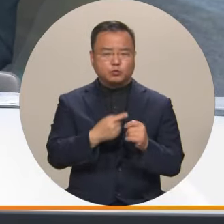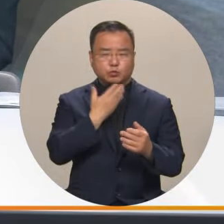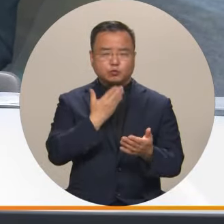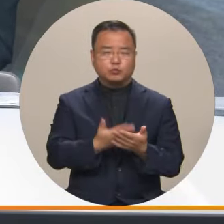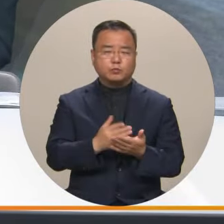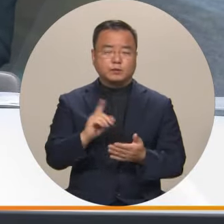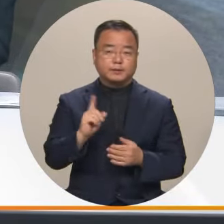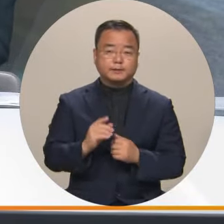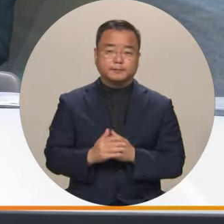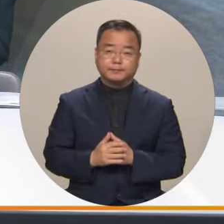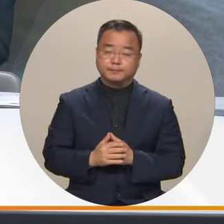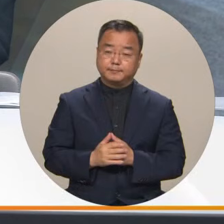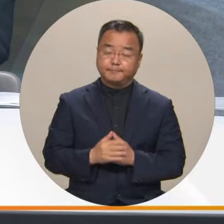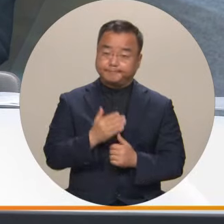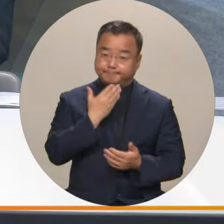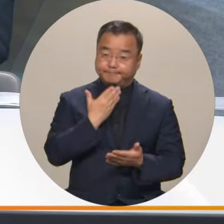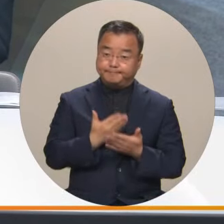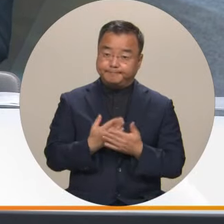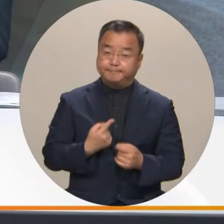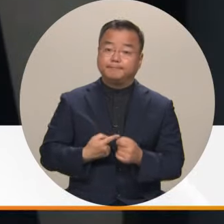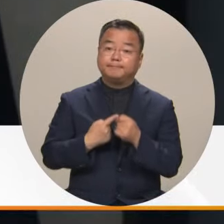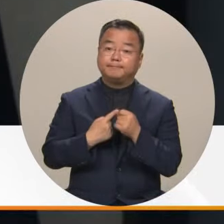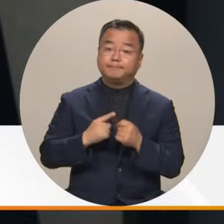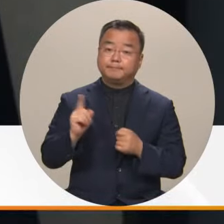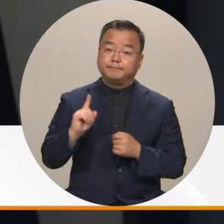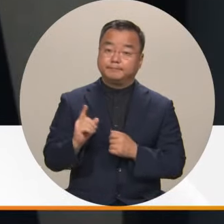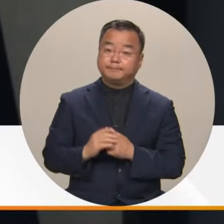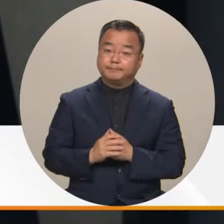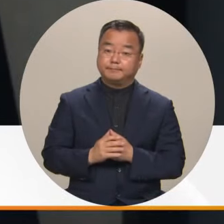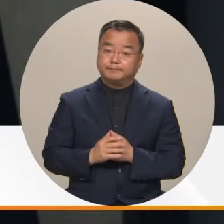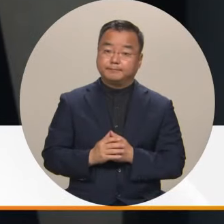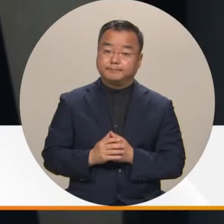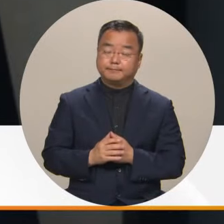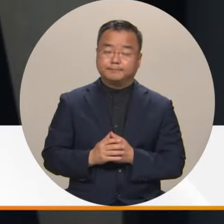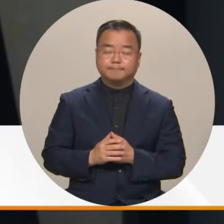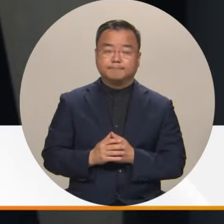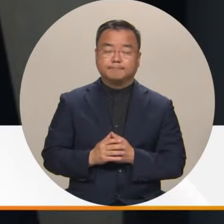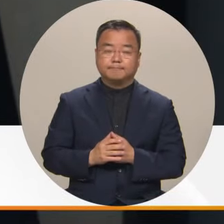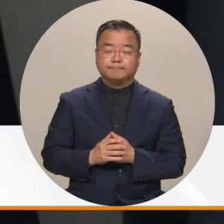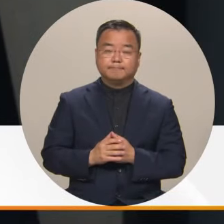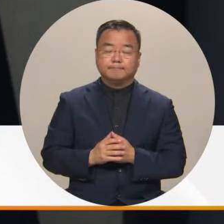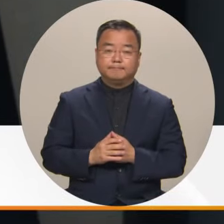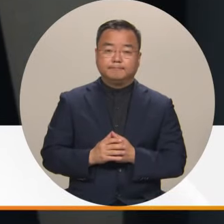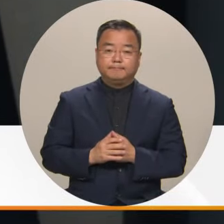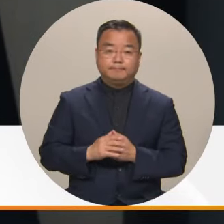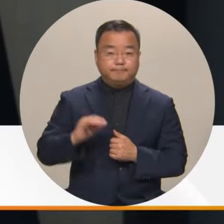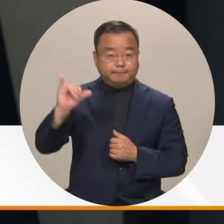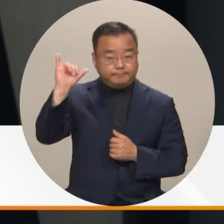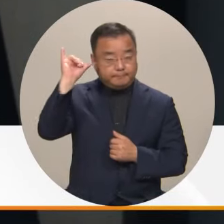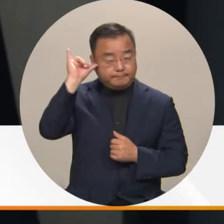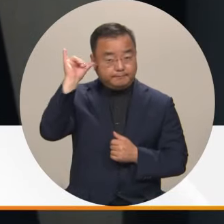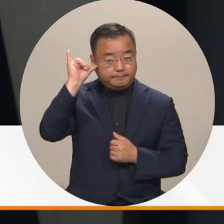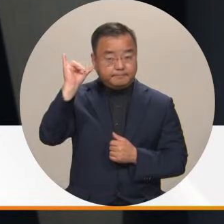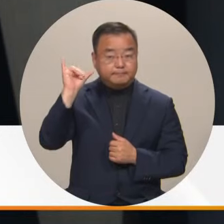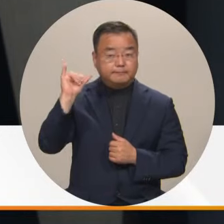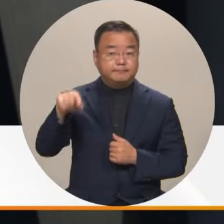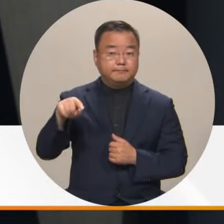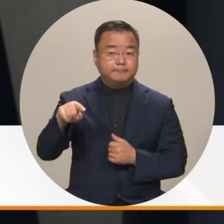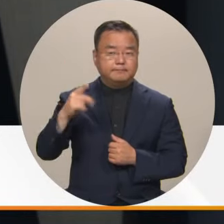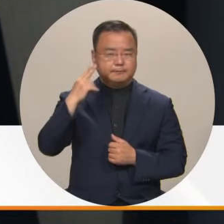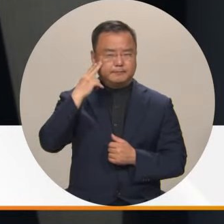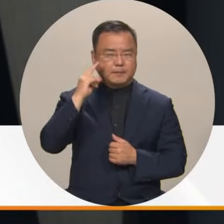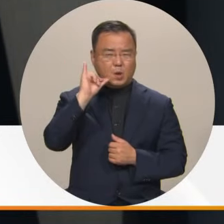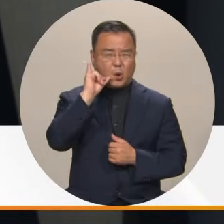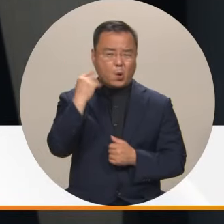보십니까 일단 핵심 중에서 하나는 지금 이제 그 AI 미국의 전문가들은 심지어